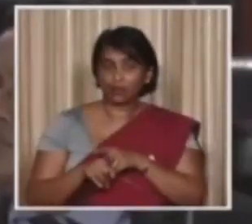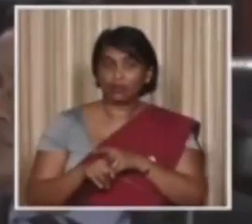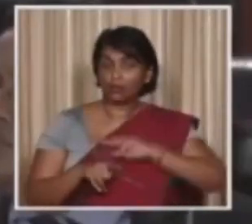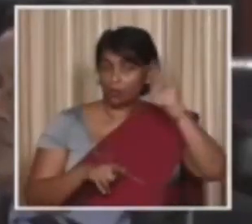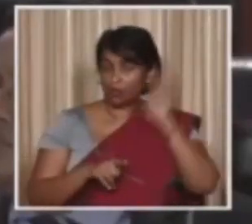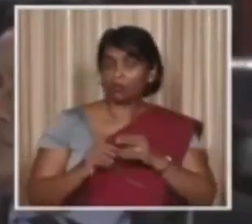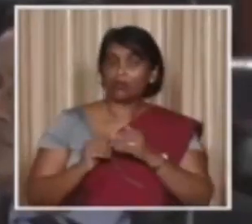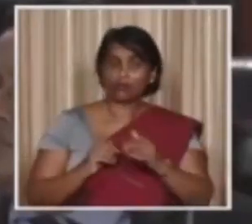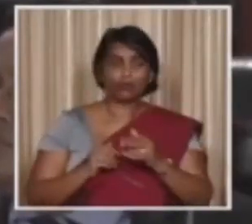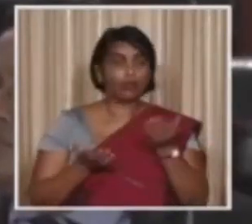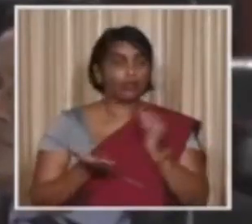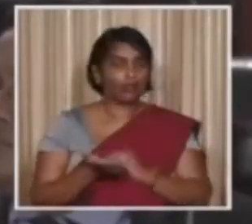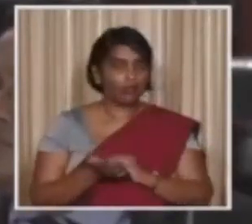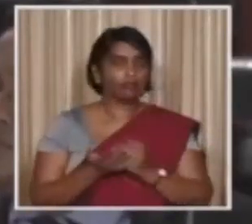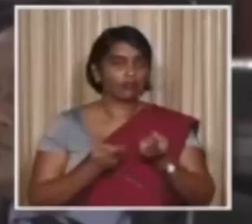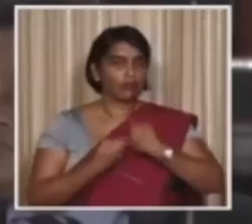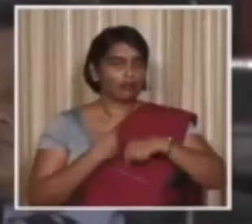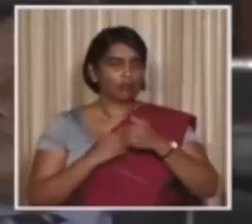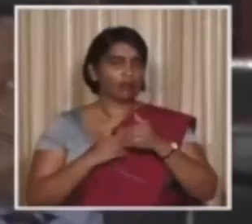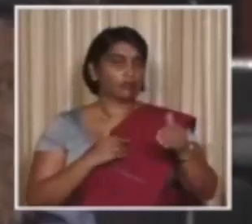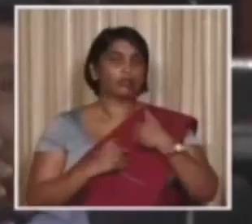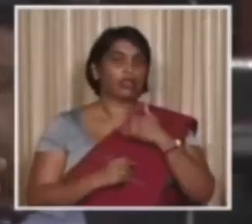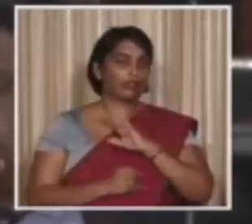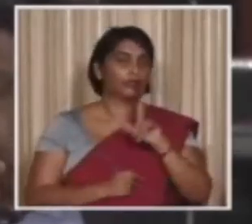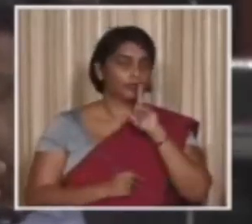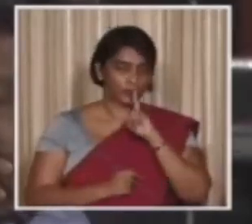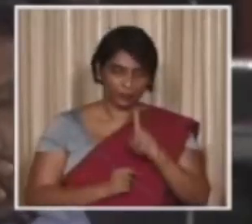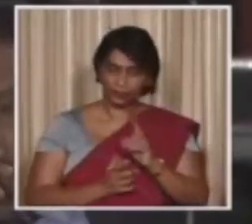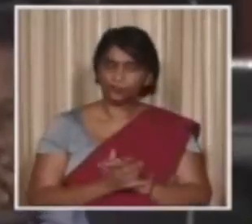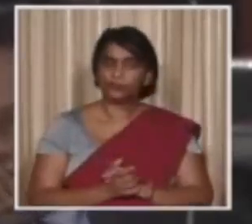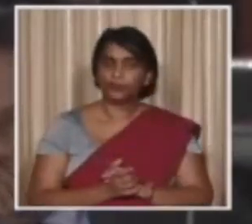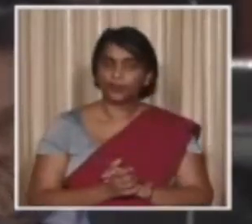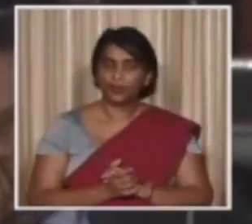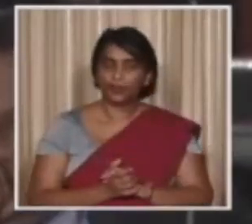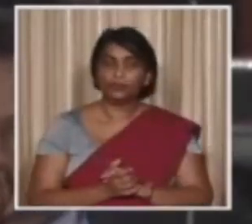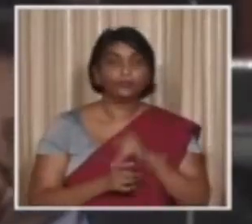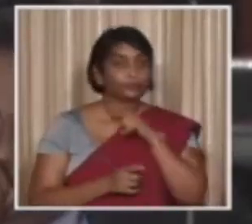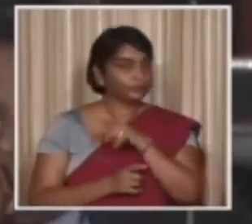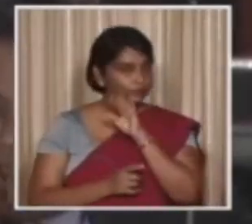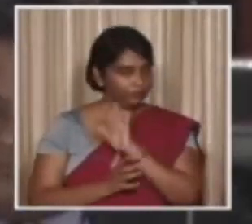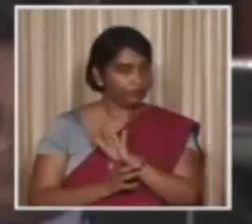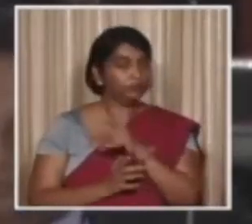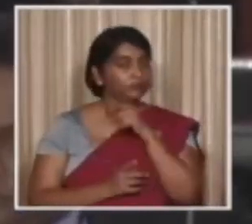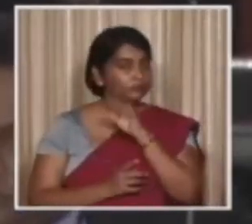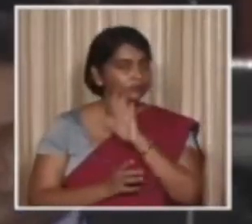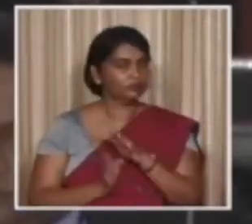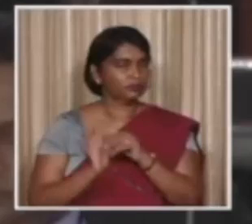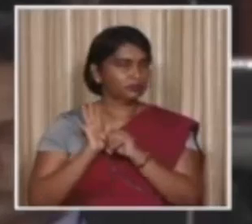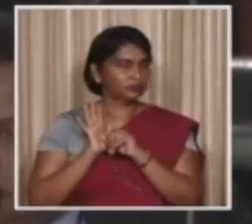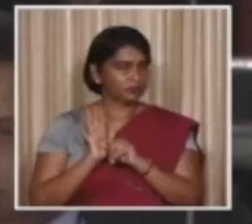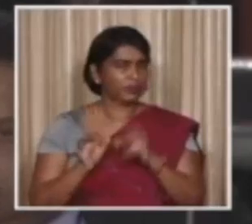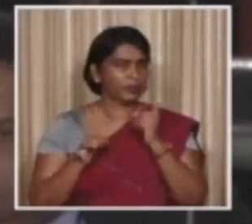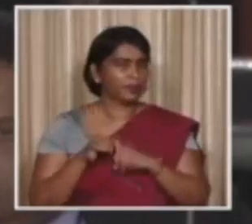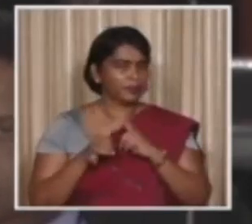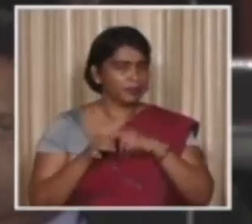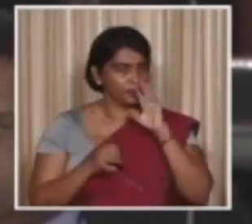ජයග්‍රහණය තුළ නැවත වතාවක් අපි ආපස්සට යන්න එපා කියන කාරණේ මම මේ අවස්ථාවේ පැහැදිලිව කියන්න ඕනේ. ඒ අයට ඒ අයගේ අසදා ඒ අයගේ ප්‍රශ්නය